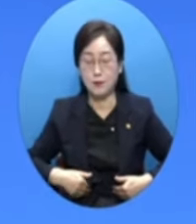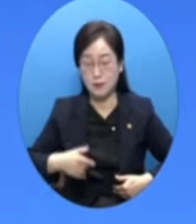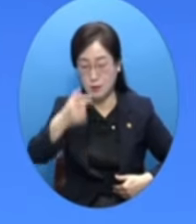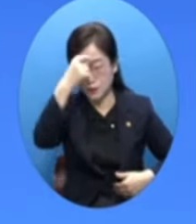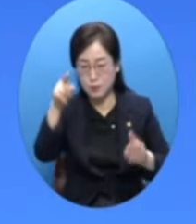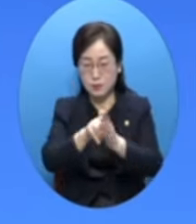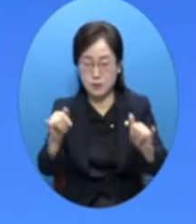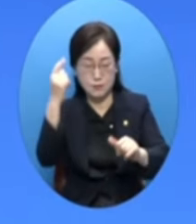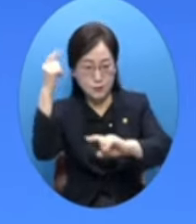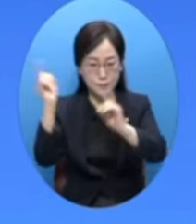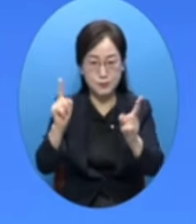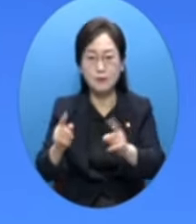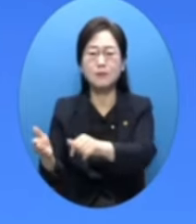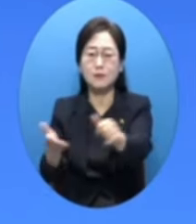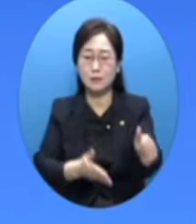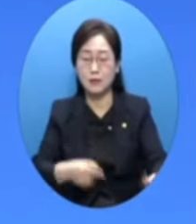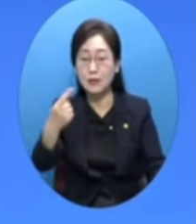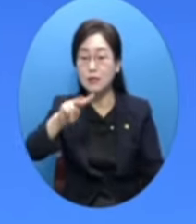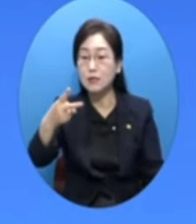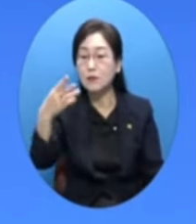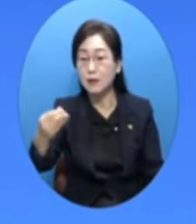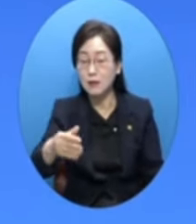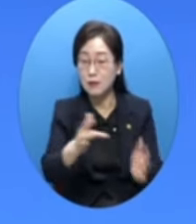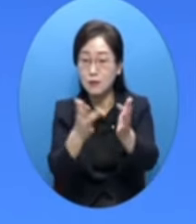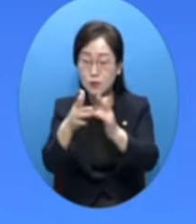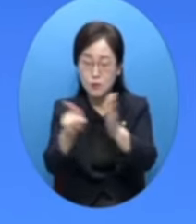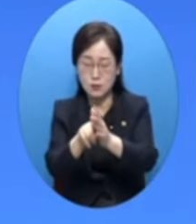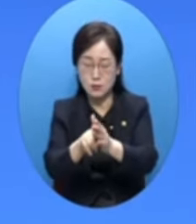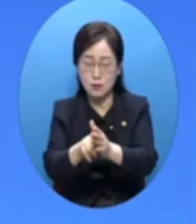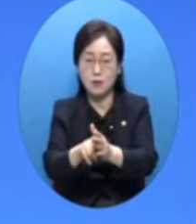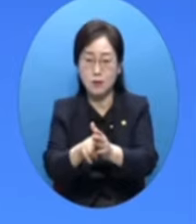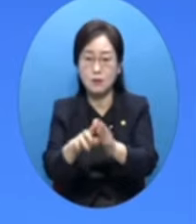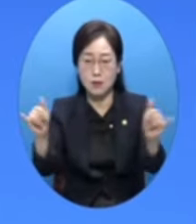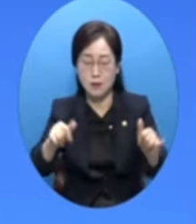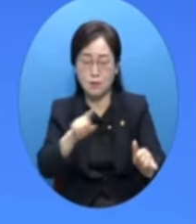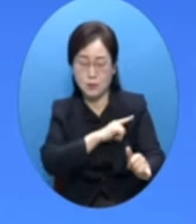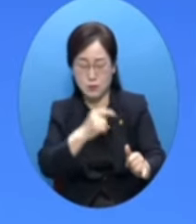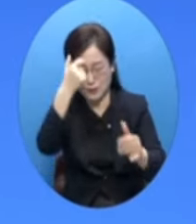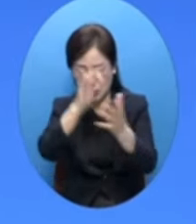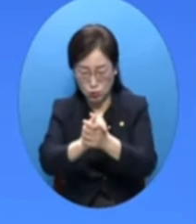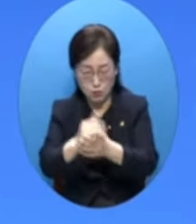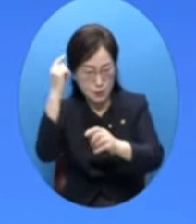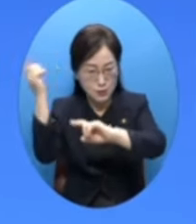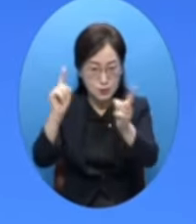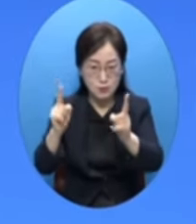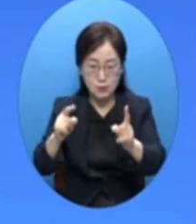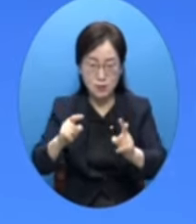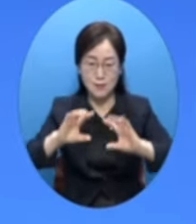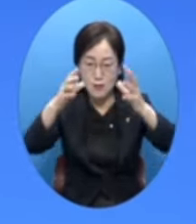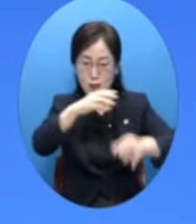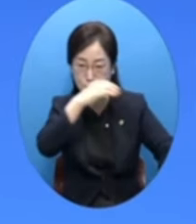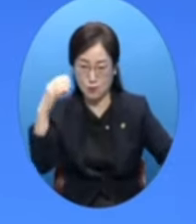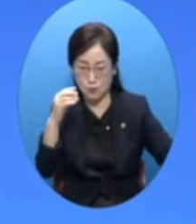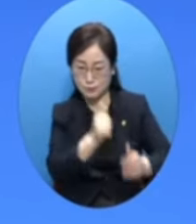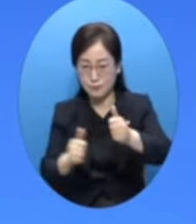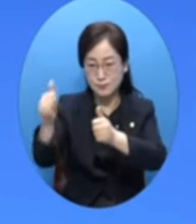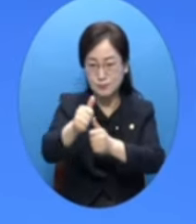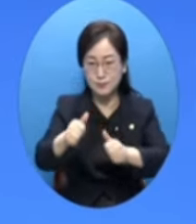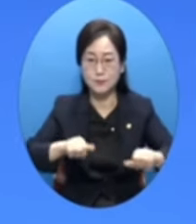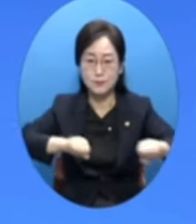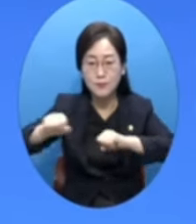정신 차려야 됩니다. 1200만 크리스찬이 먼저 일어나서 기도하고 정신 차려서 이 나라를 바로 세운 일에 앞장서야 될